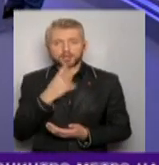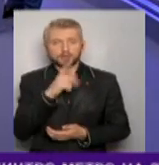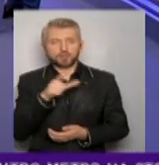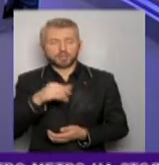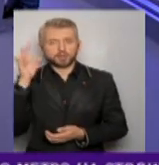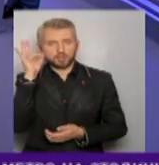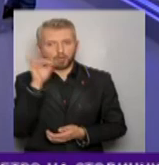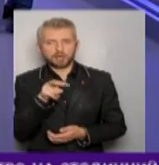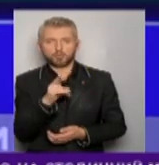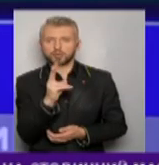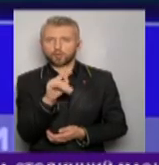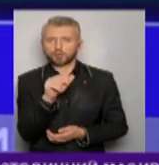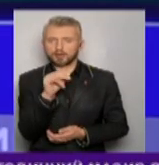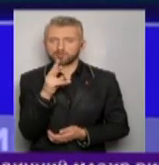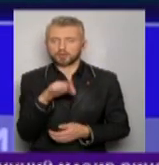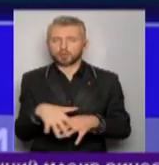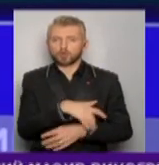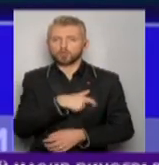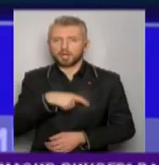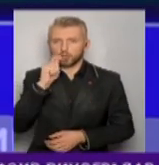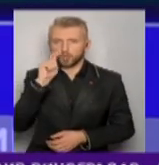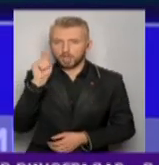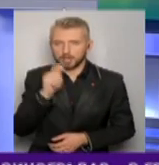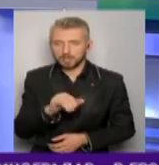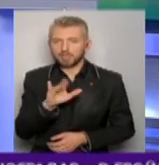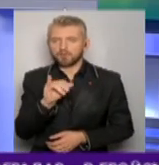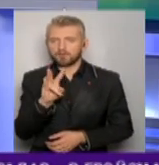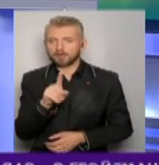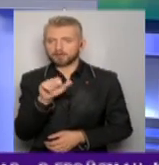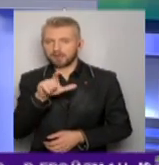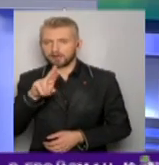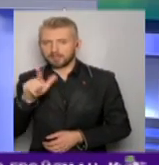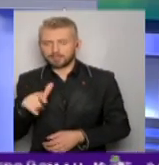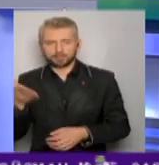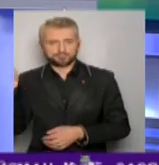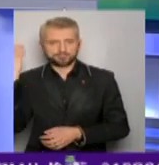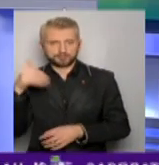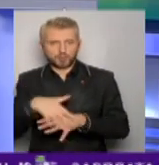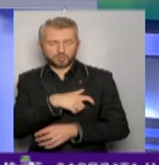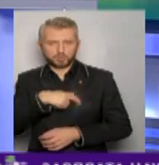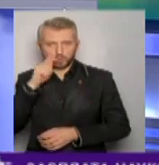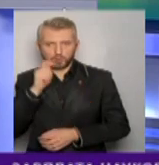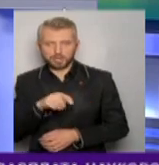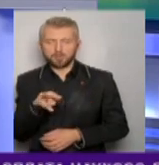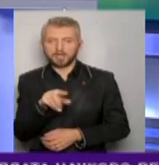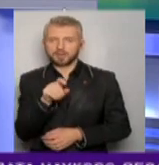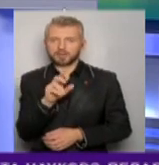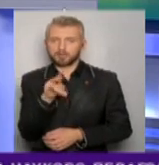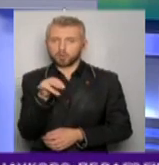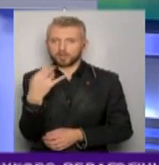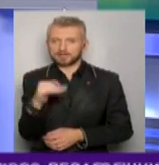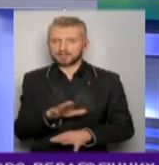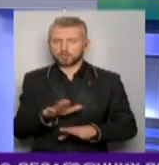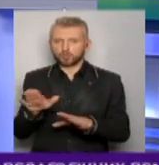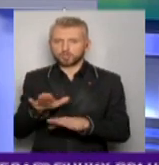що Леонід Козаченко, народний депутат України, Іван Заєць, народний депутат України минулих скликань, та Мар'ян Заблоцький, заступник голови